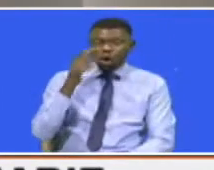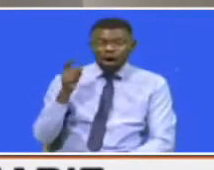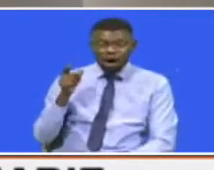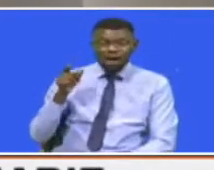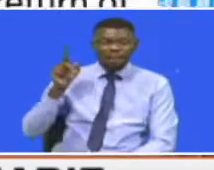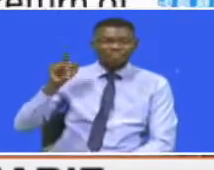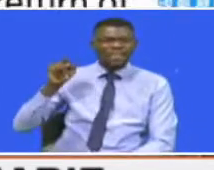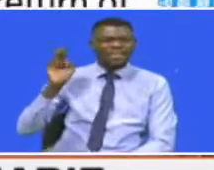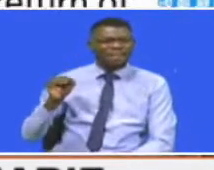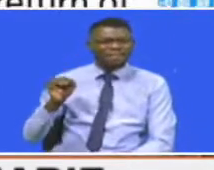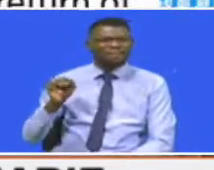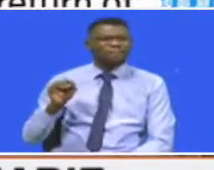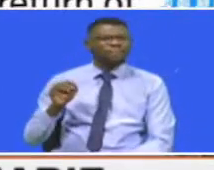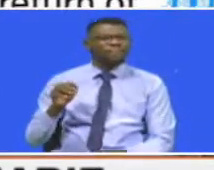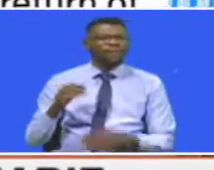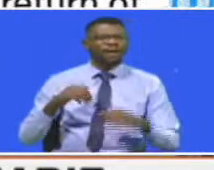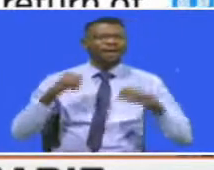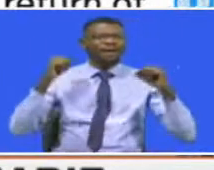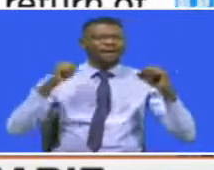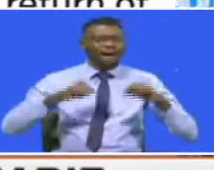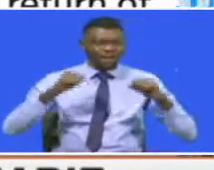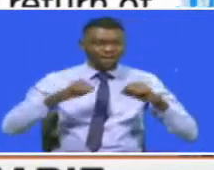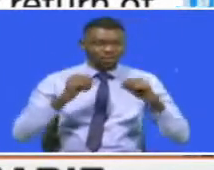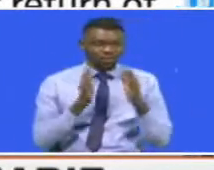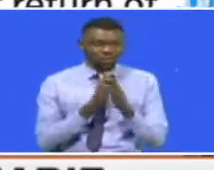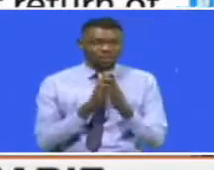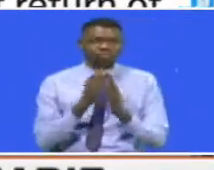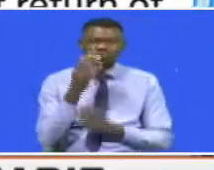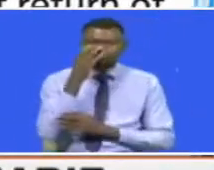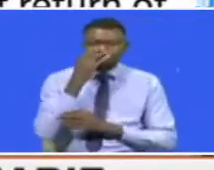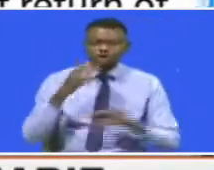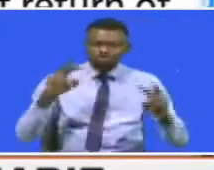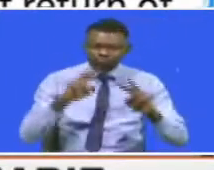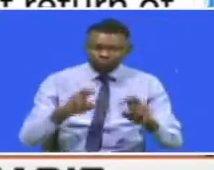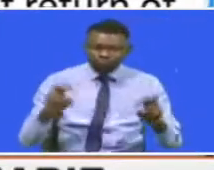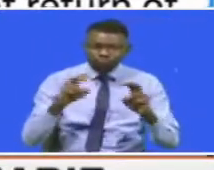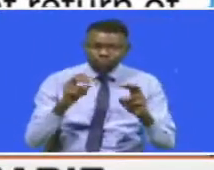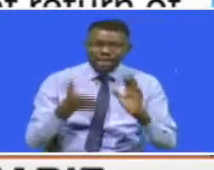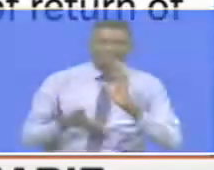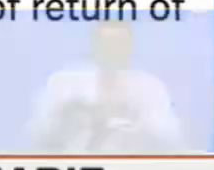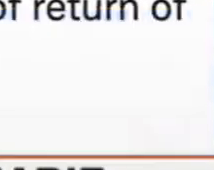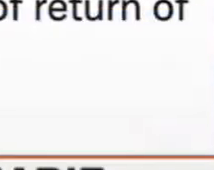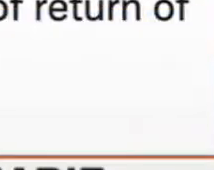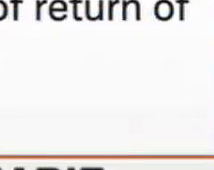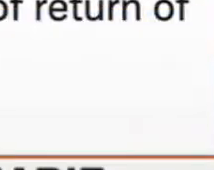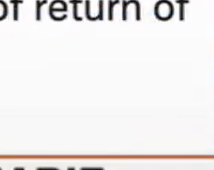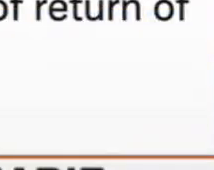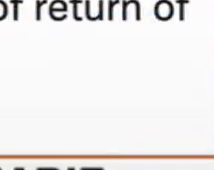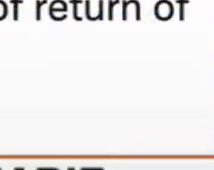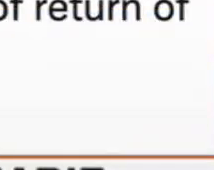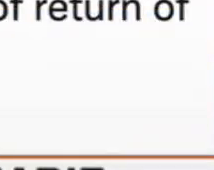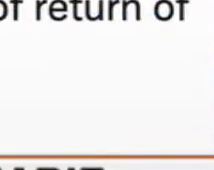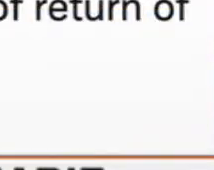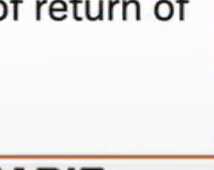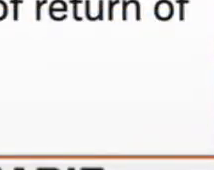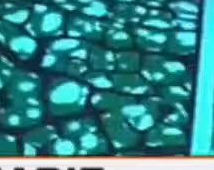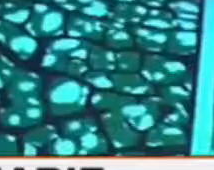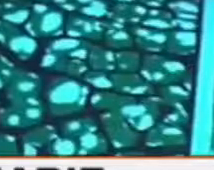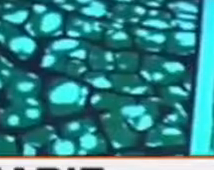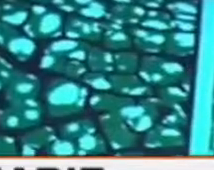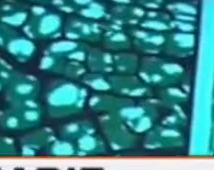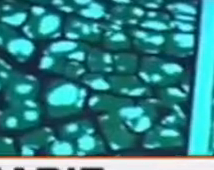Shekbal Sharif alisema walikubaliana na Rais Ruto kuhakikisha uchunguzi unakamilika haraka iwezekanavyo kuhusu mauaji